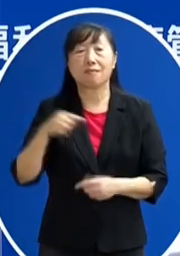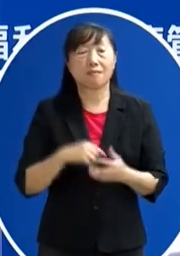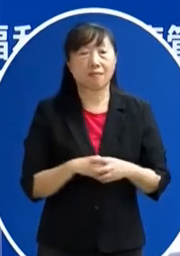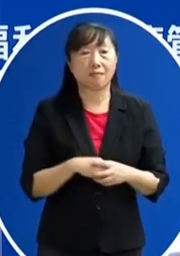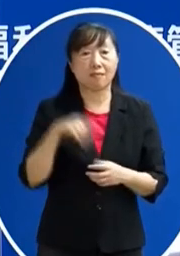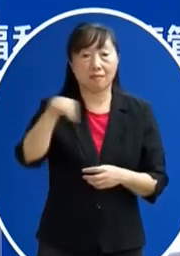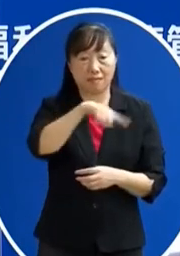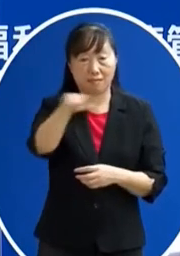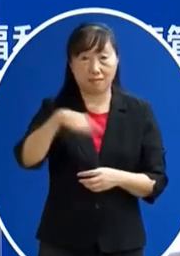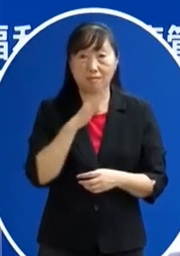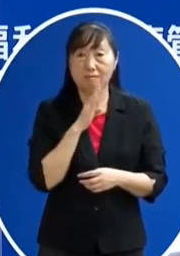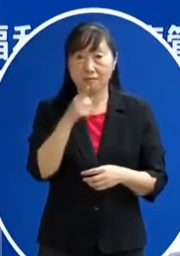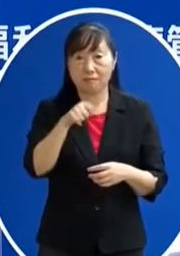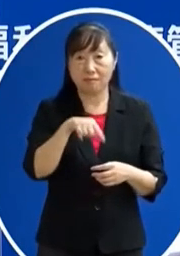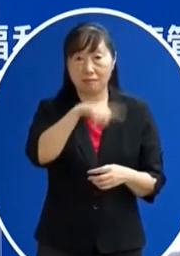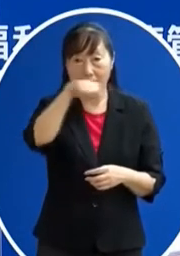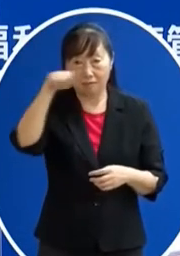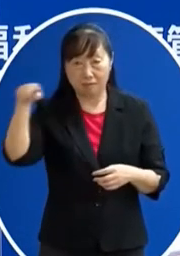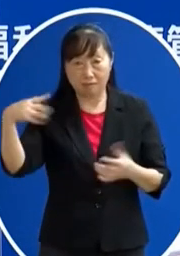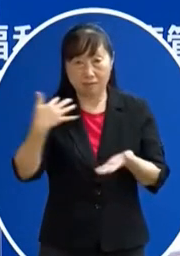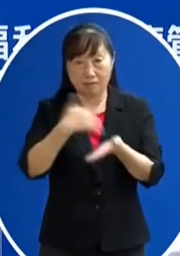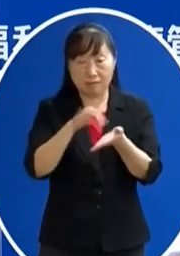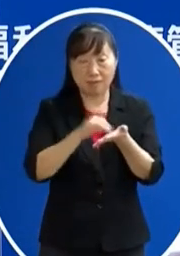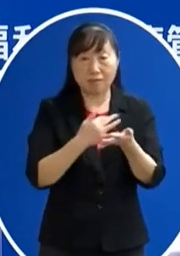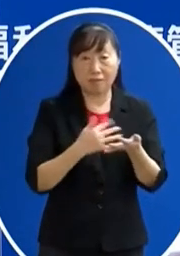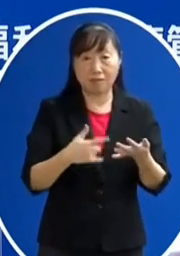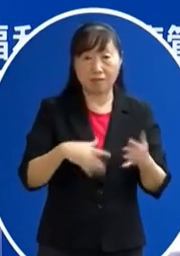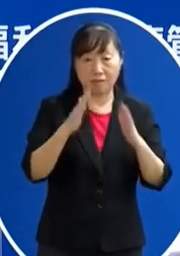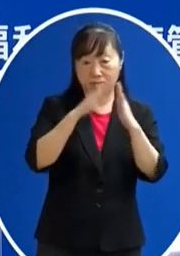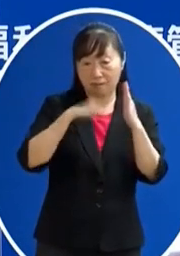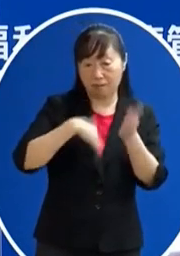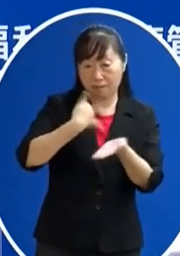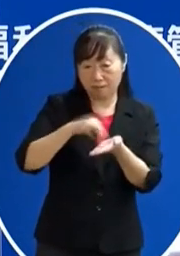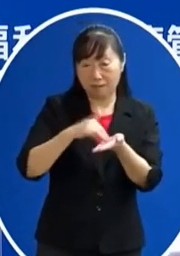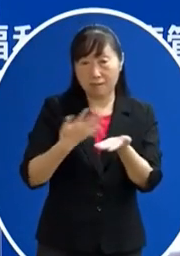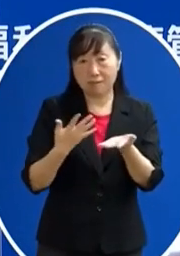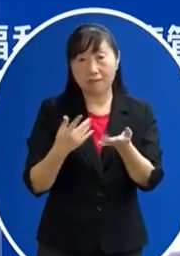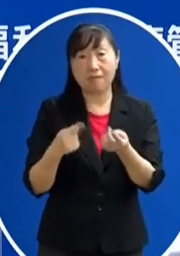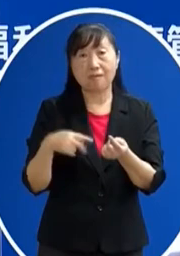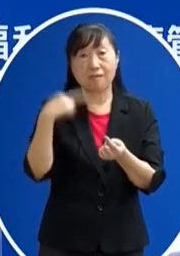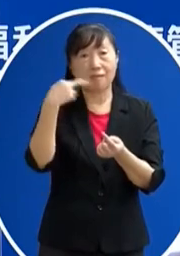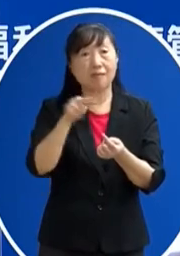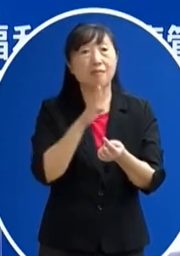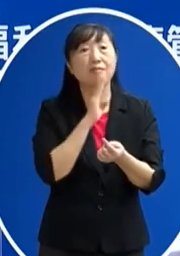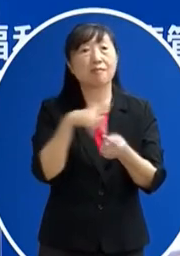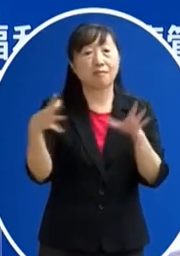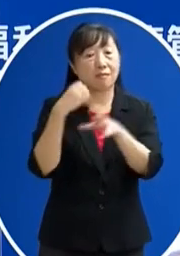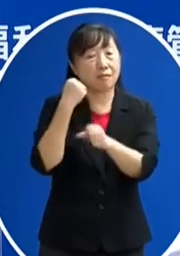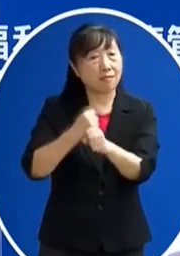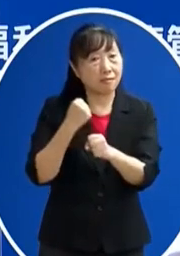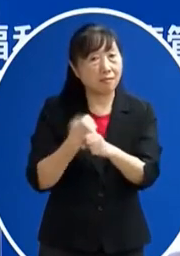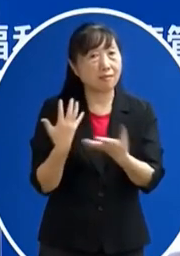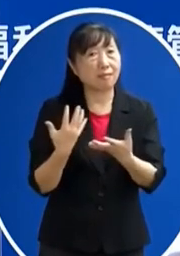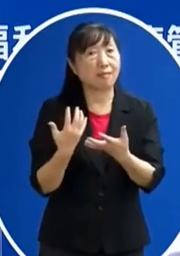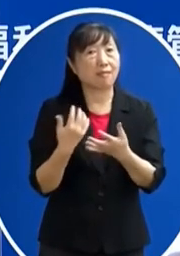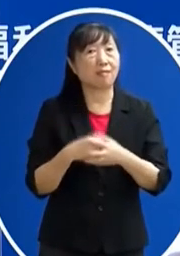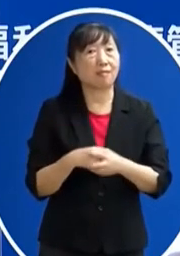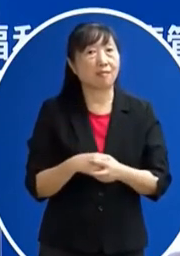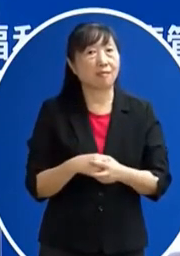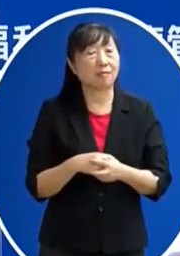知道，就是从这个指标个案，家里的3个亲属，那加上他的一个同事跟同事